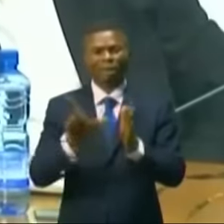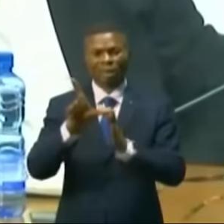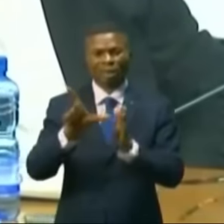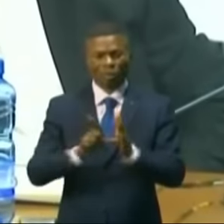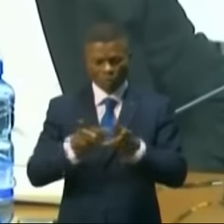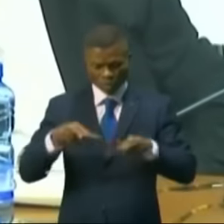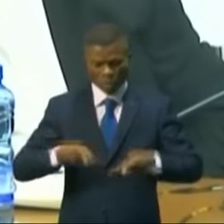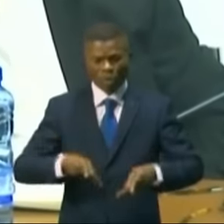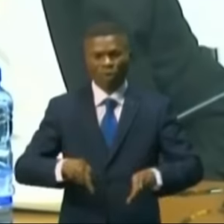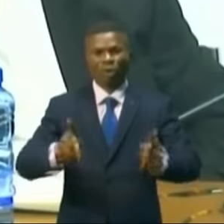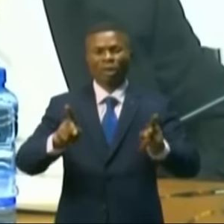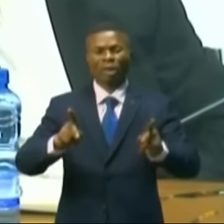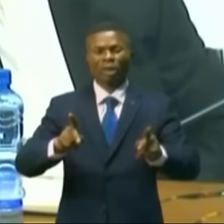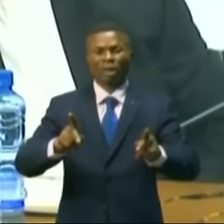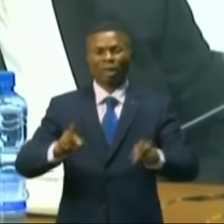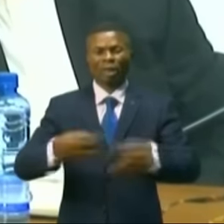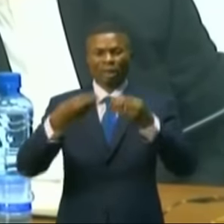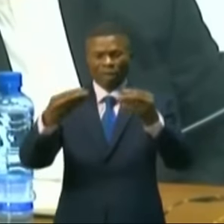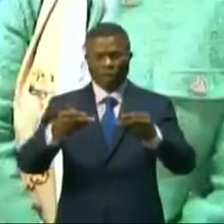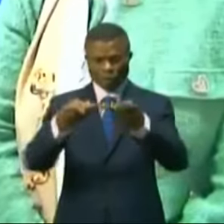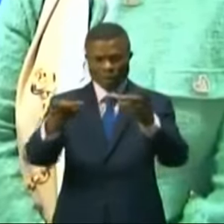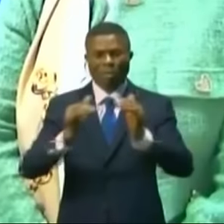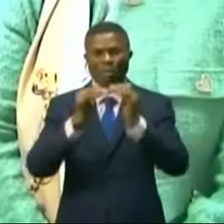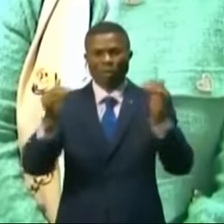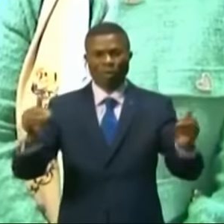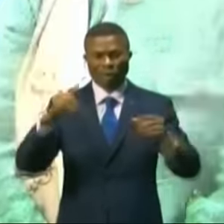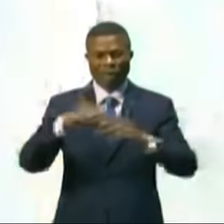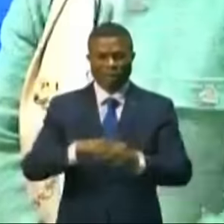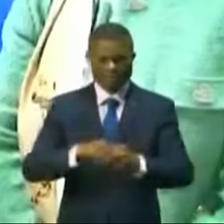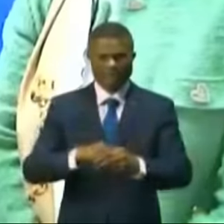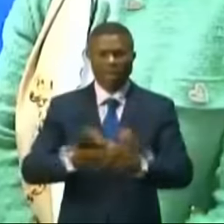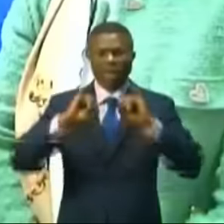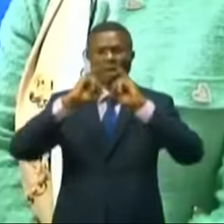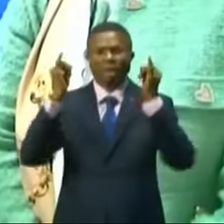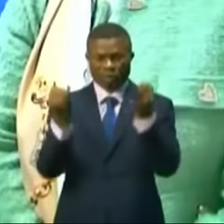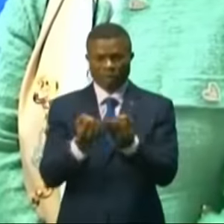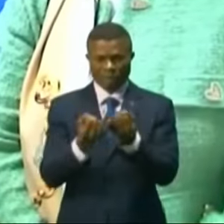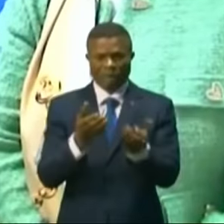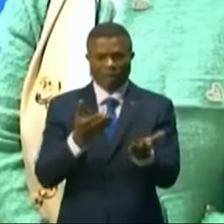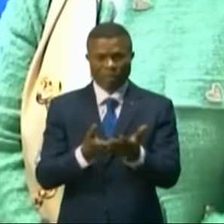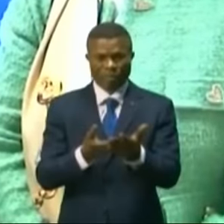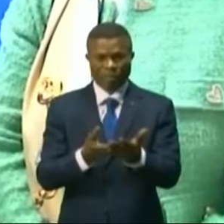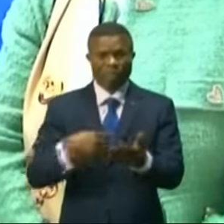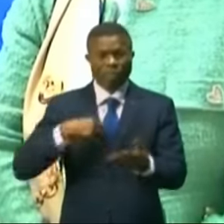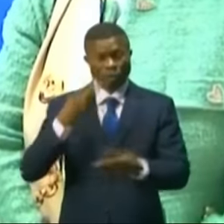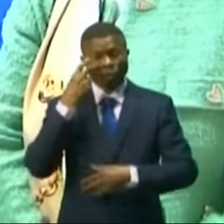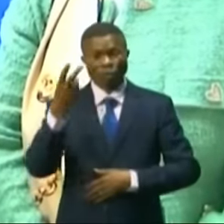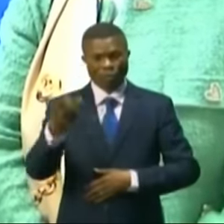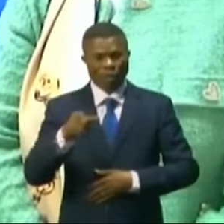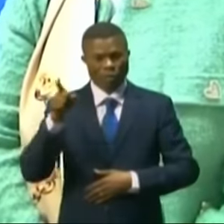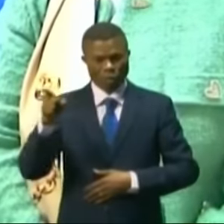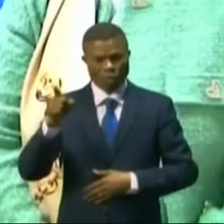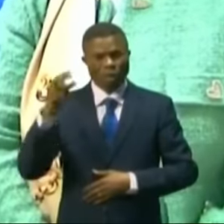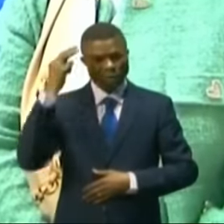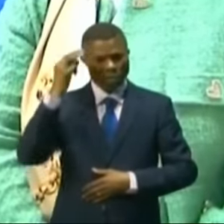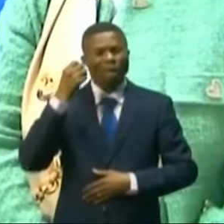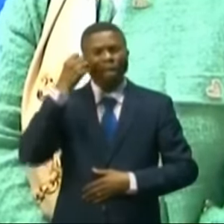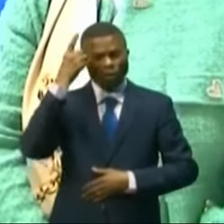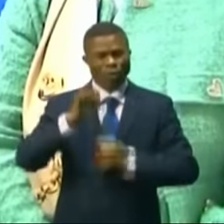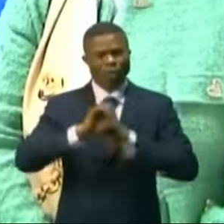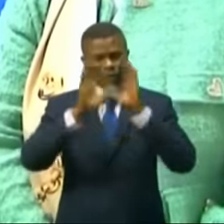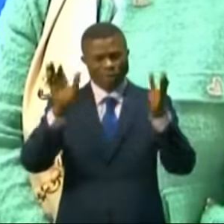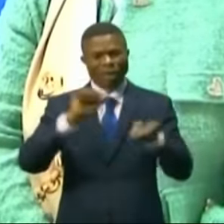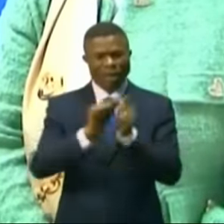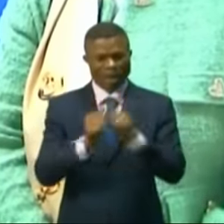textes de loi qui permettront de mettre un climat apaisé dans l'industrie. et nous avons eu l'impression qu'il a vraiment compris toutes